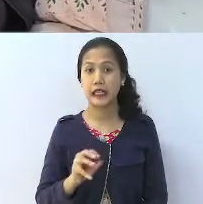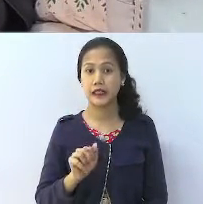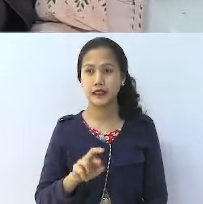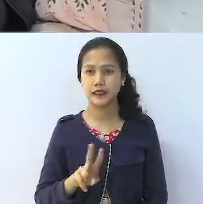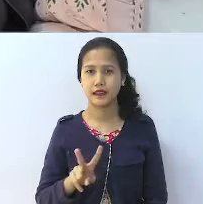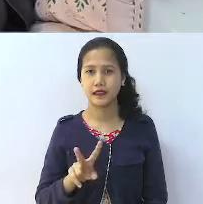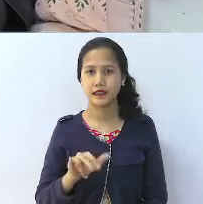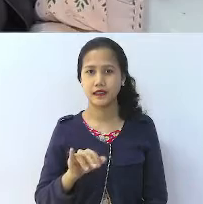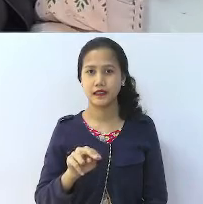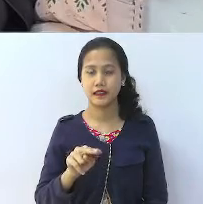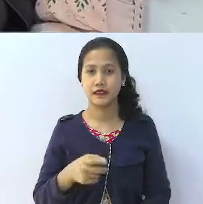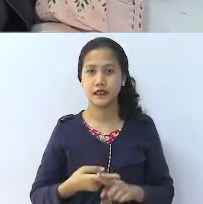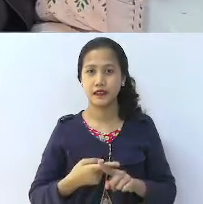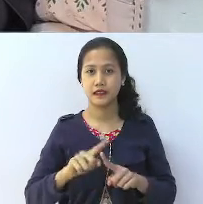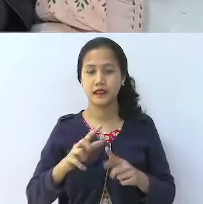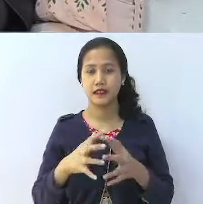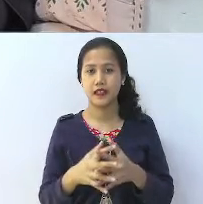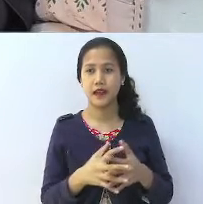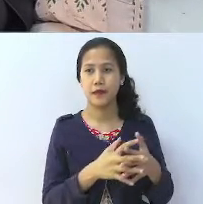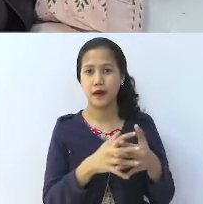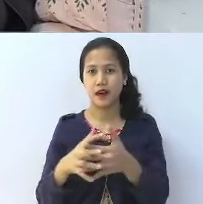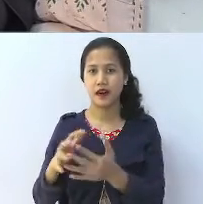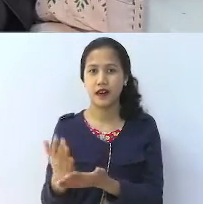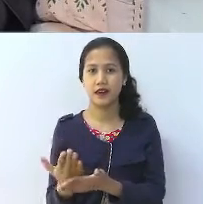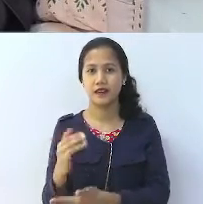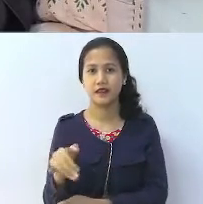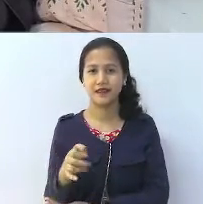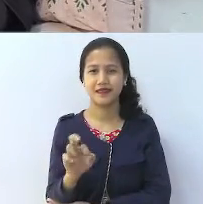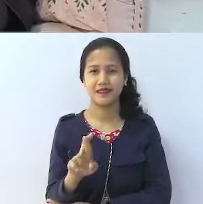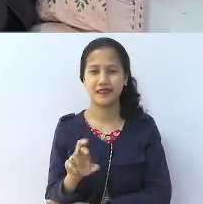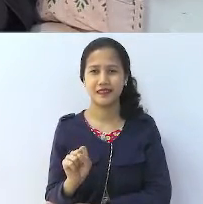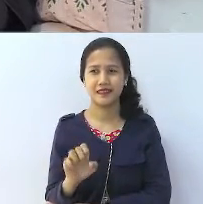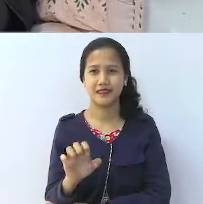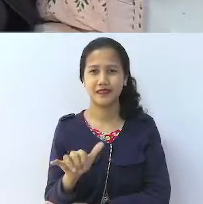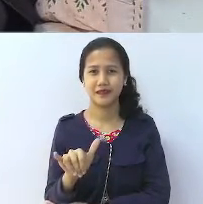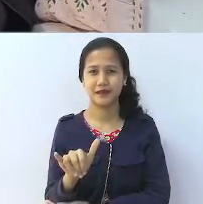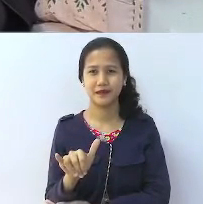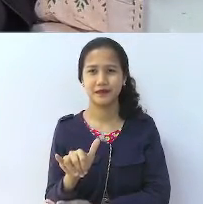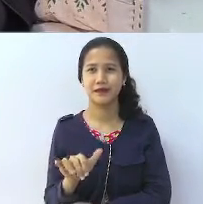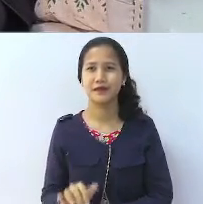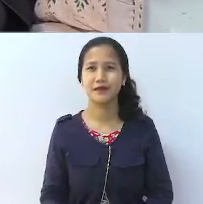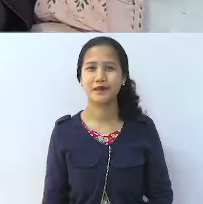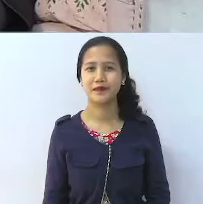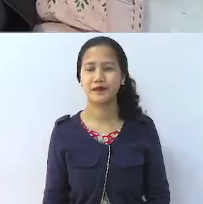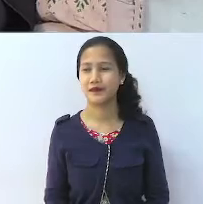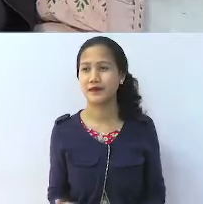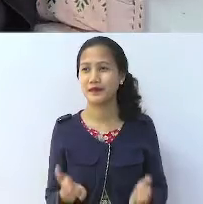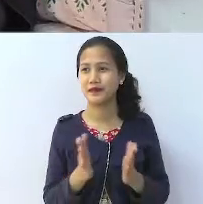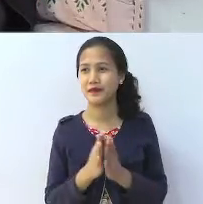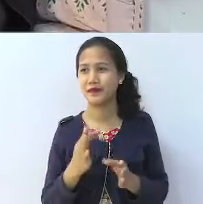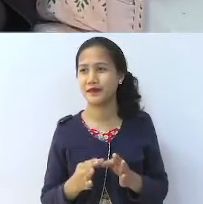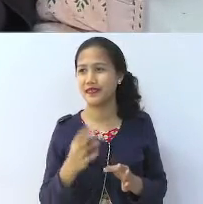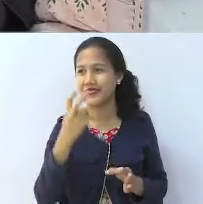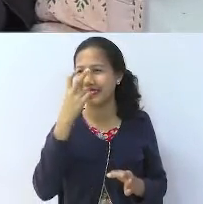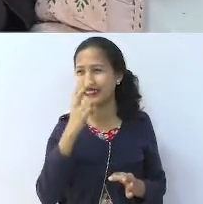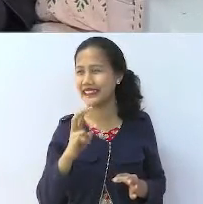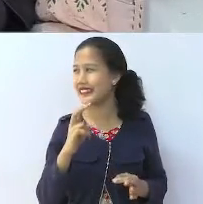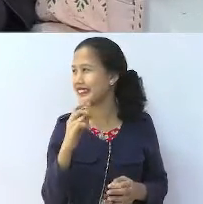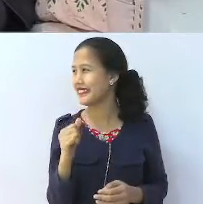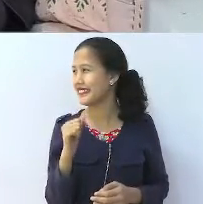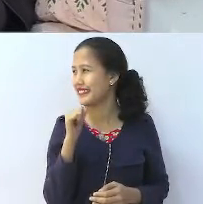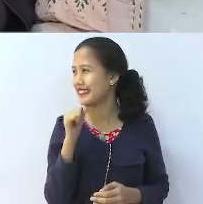from Kabangkalan, si Ma'am Jaka Rico, ayan, all the way from Mindoro. Yan, hello po Ma'am, at